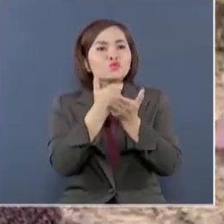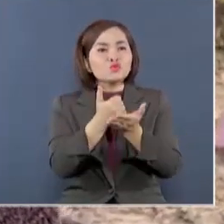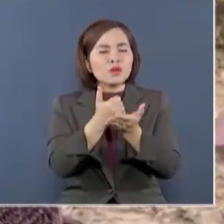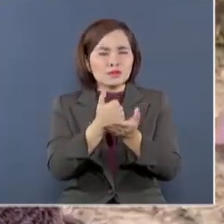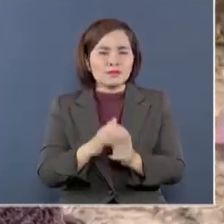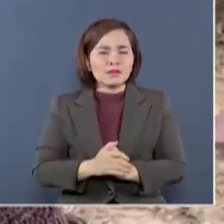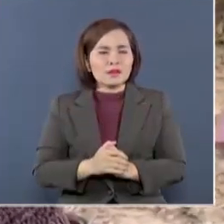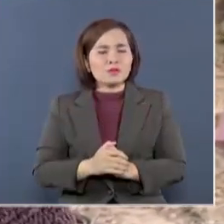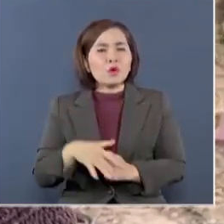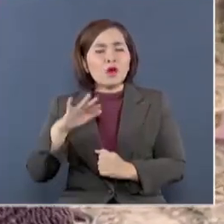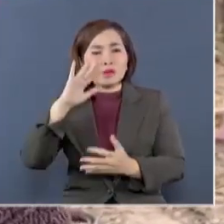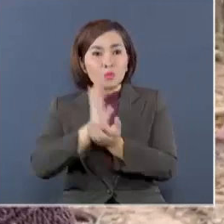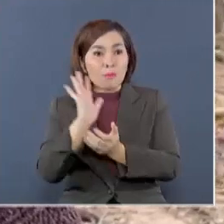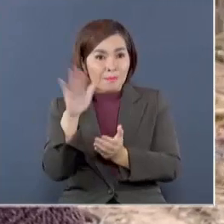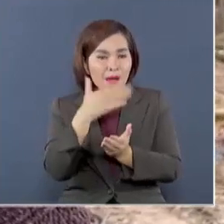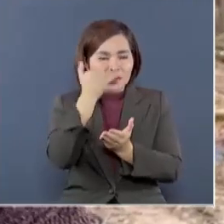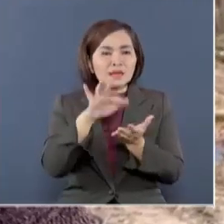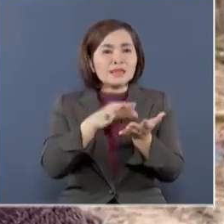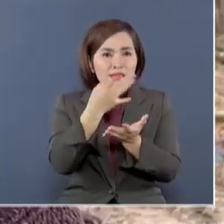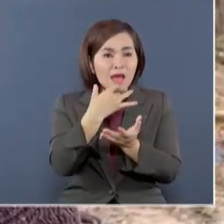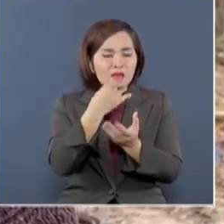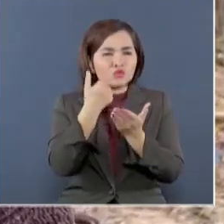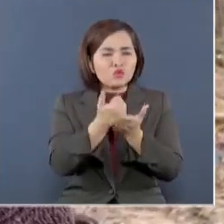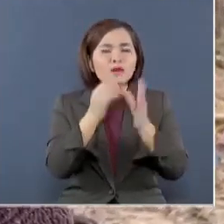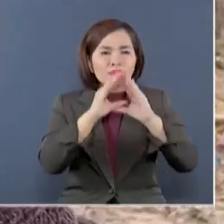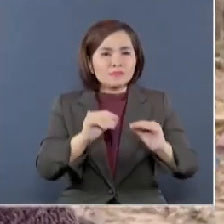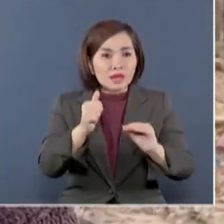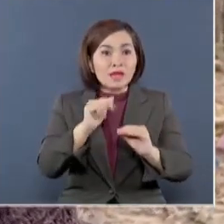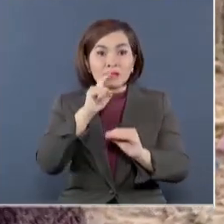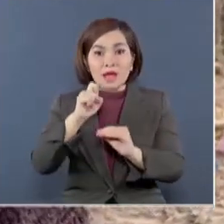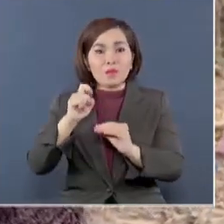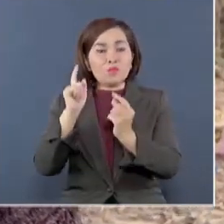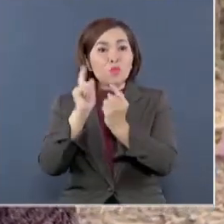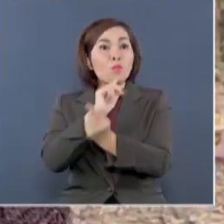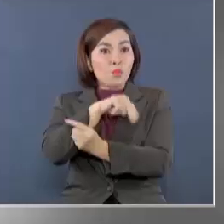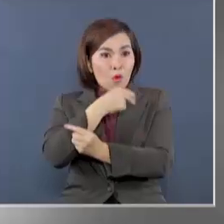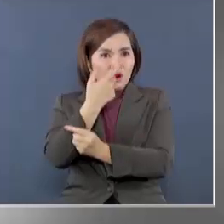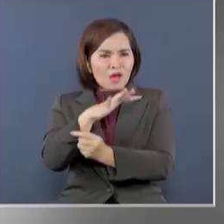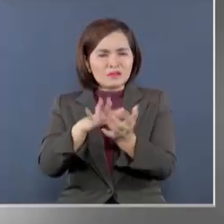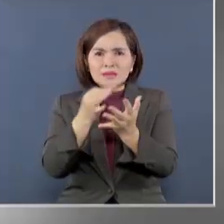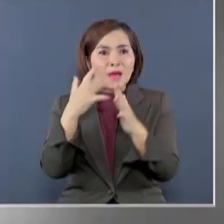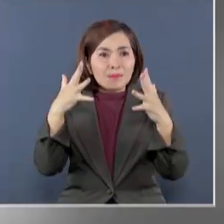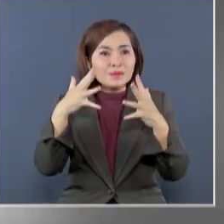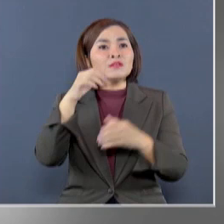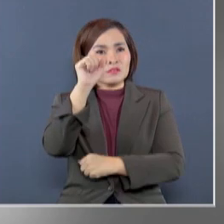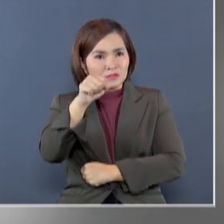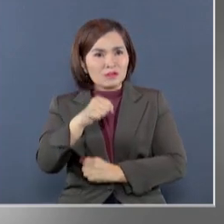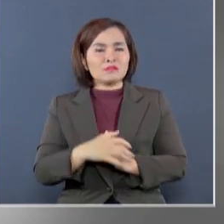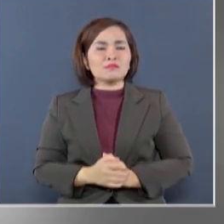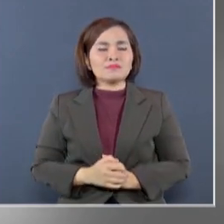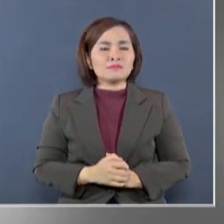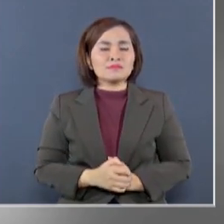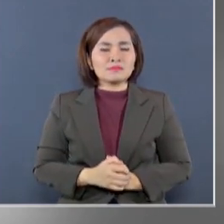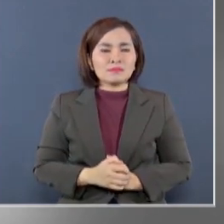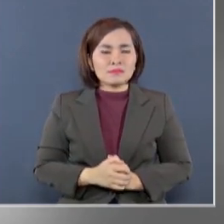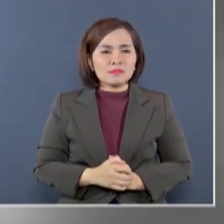แล้วมีการขาดยาบ่ครับช่วงเรื่องอะไรครับ โอ้ยขาดตั้งแต่ออกมาจากหมออ้อบแล้ว ไม่รู้จะพูดยังไงฮะคุณผู้ชม